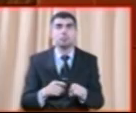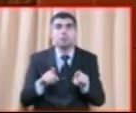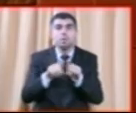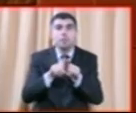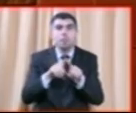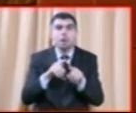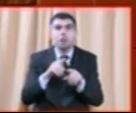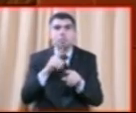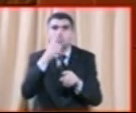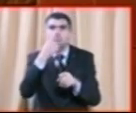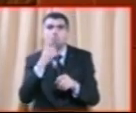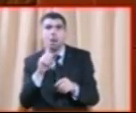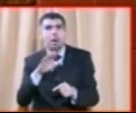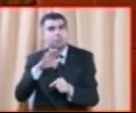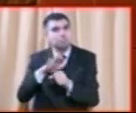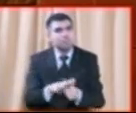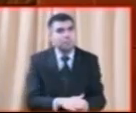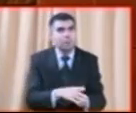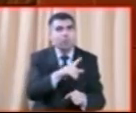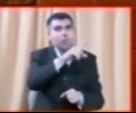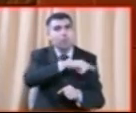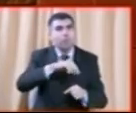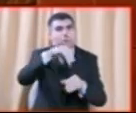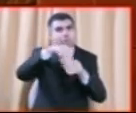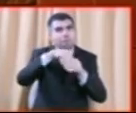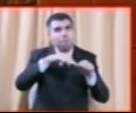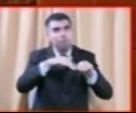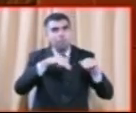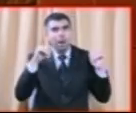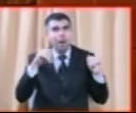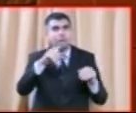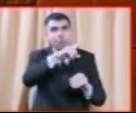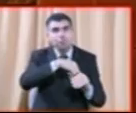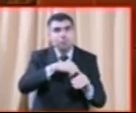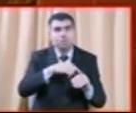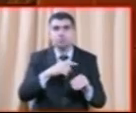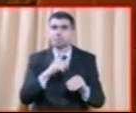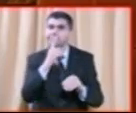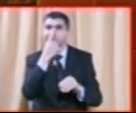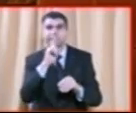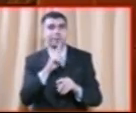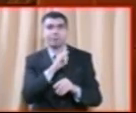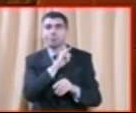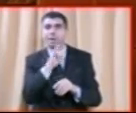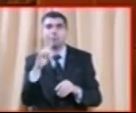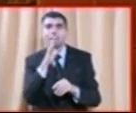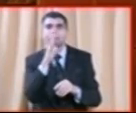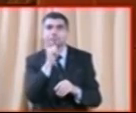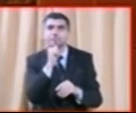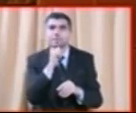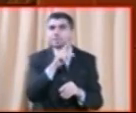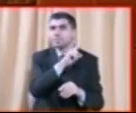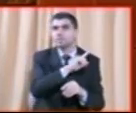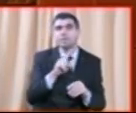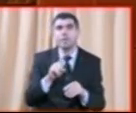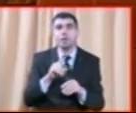عازفة عن التواصل مع البرلمان بكل الآليات التي تليق بهذا النوع من القضايا